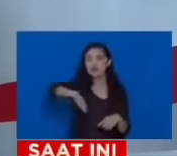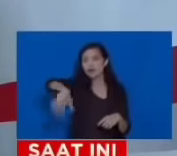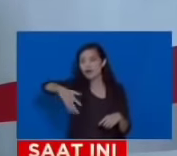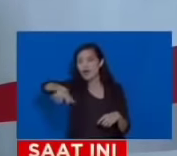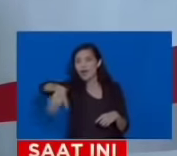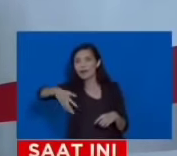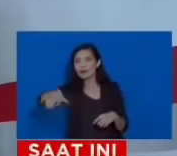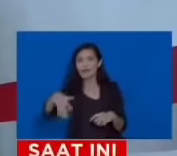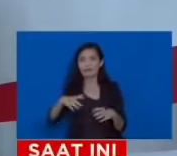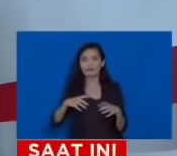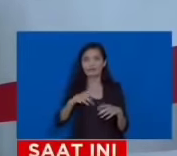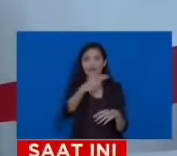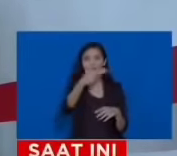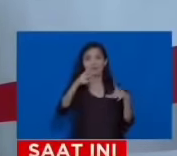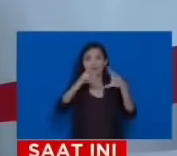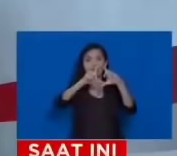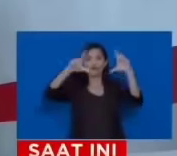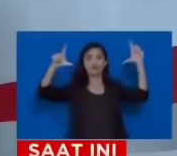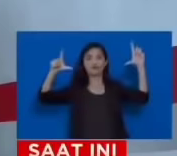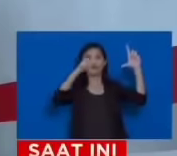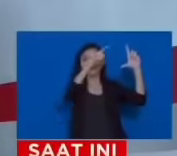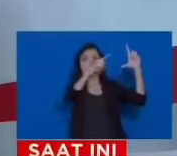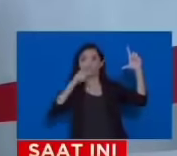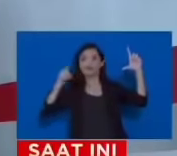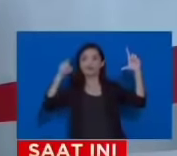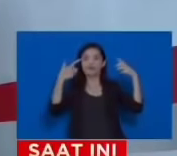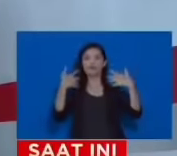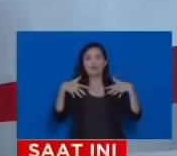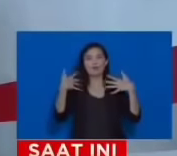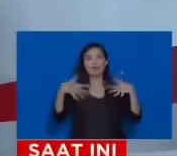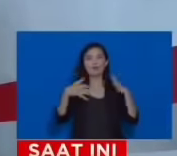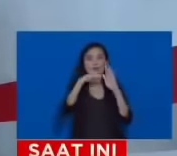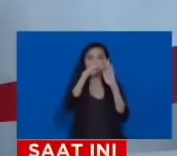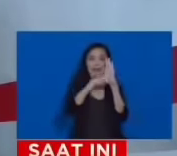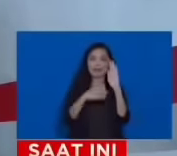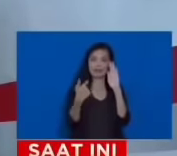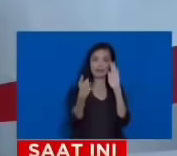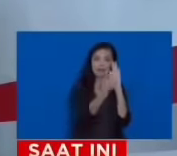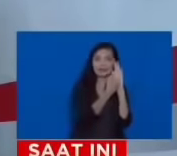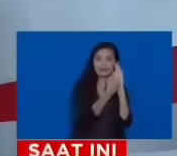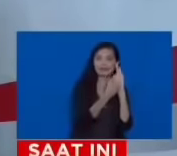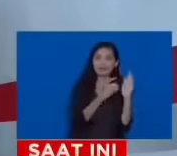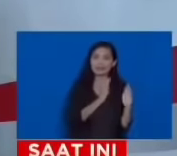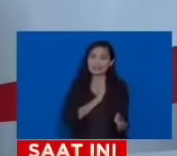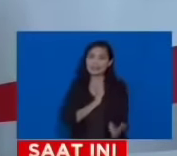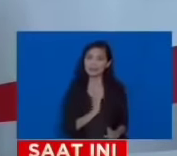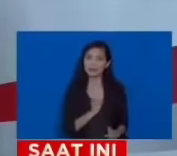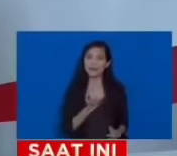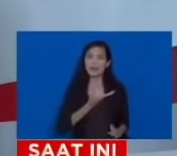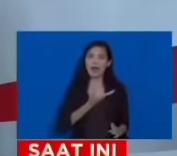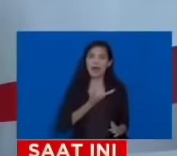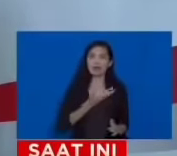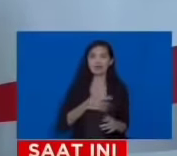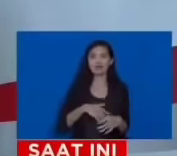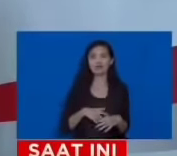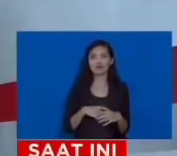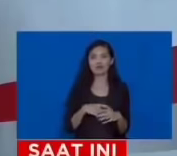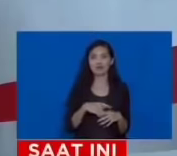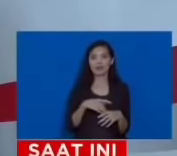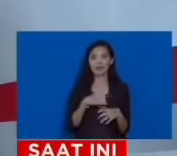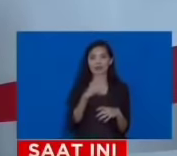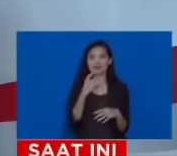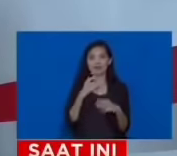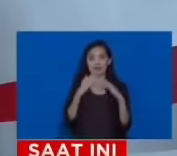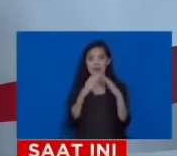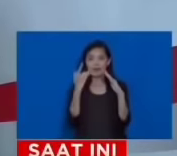keluarga di seluruh tanah air yang patuh dan disiplin untuk menjalankan pesan untuk